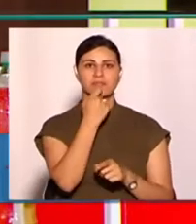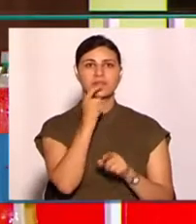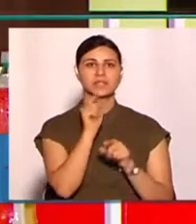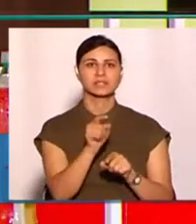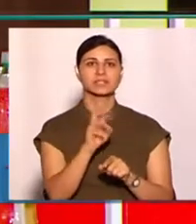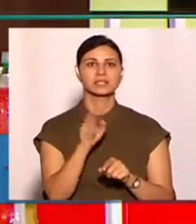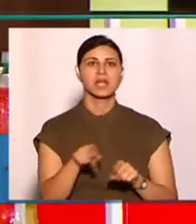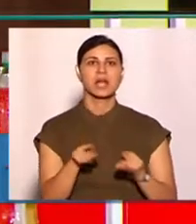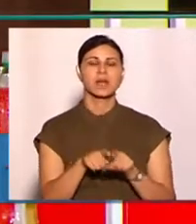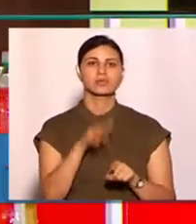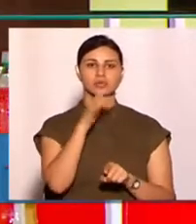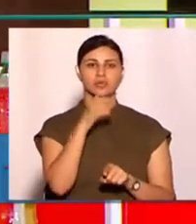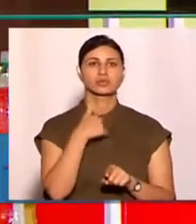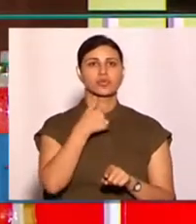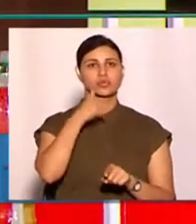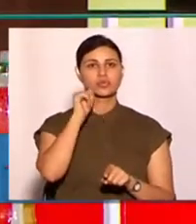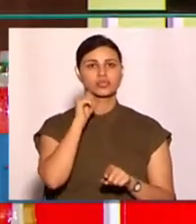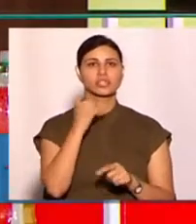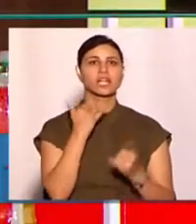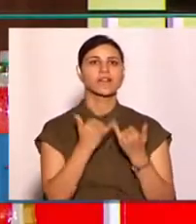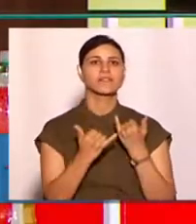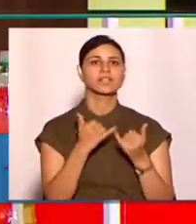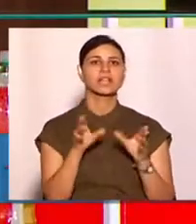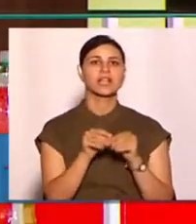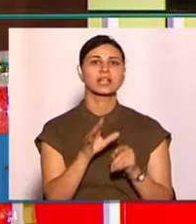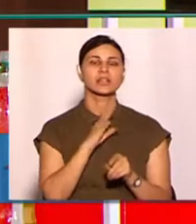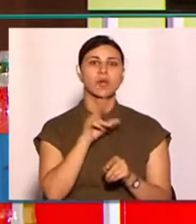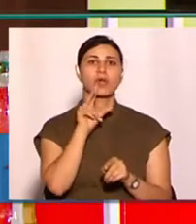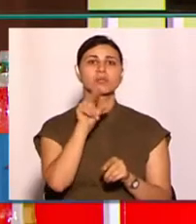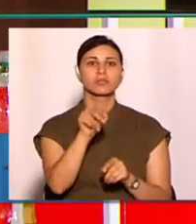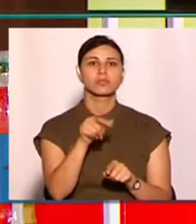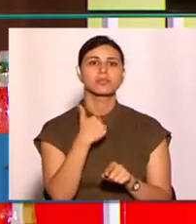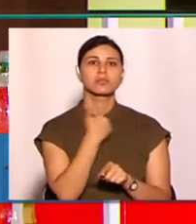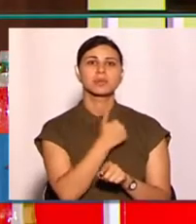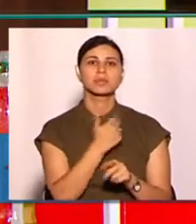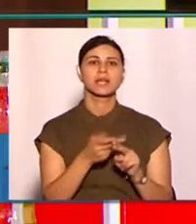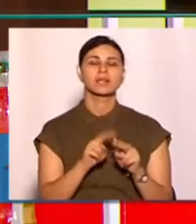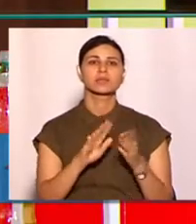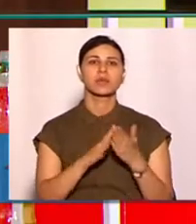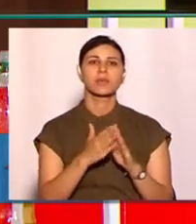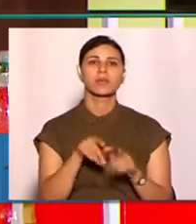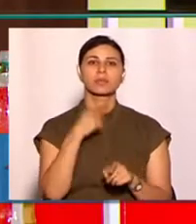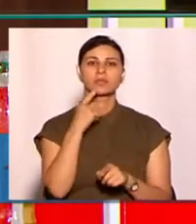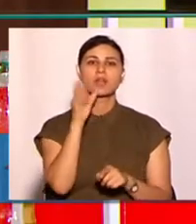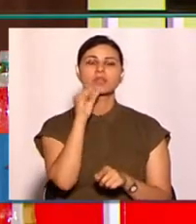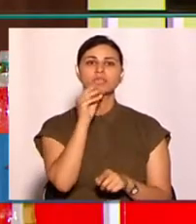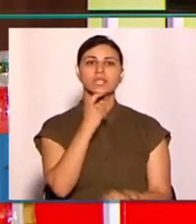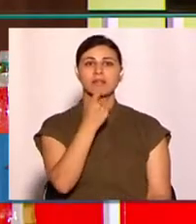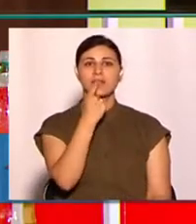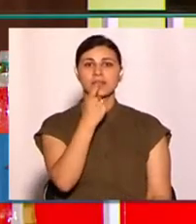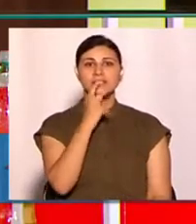ამ შემთხვევაში გუში მე კვერცხზე ყვითრთან ერთად გესაუბრეთ, დღეს მინდა გითხრათ იმ მდგომარეობაზე, როდესაც კვერცხის